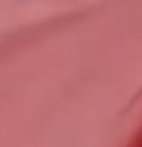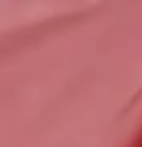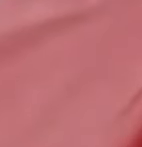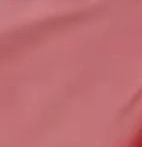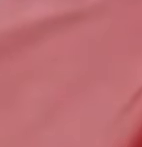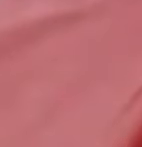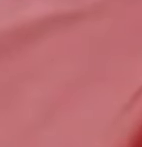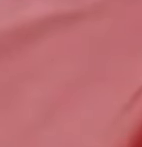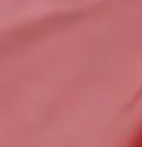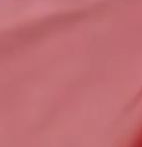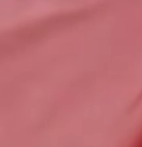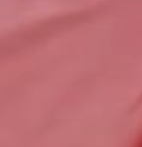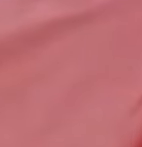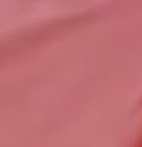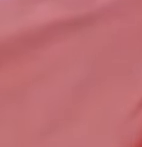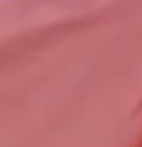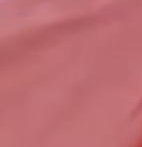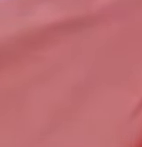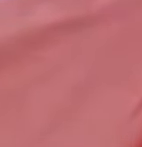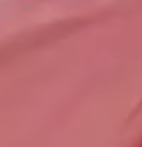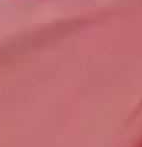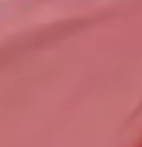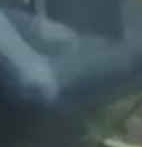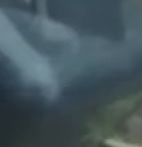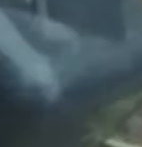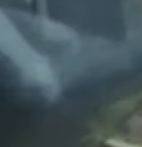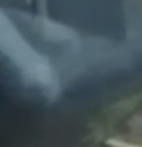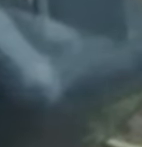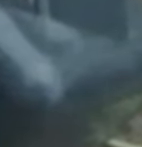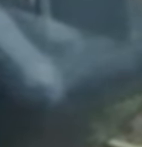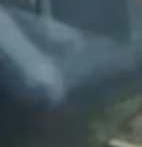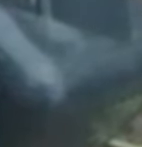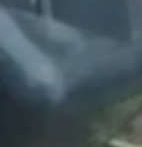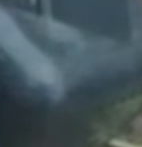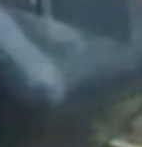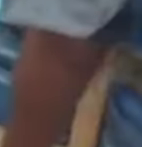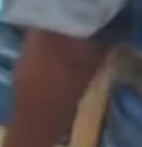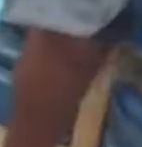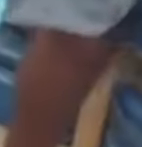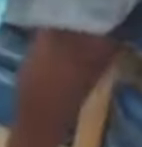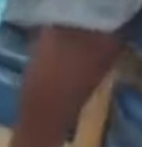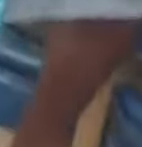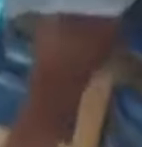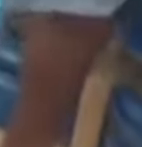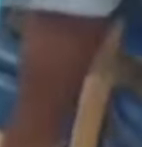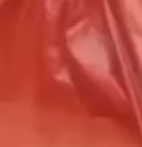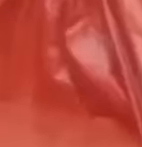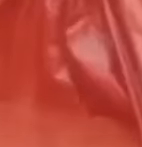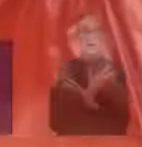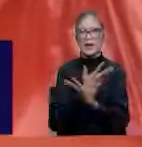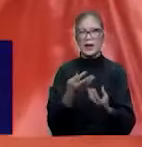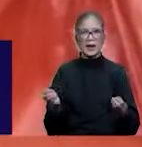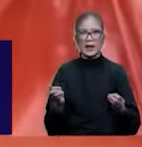lalu. Sebanyak 64 desa di 18 kecamatan di Banyumas mengalami kekeringan.